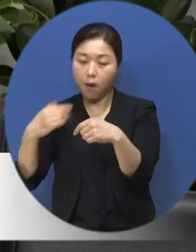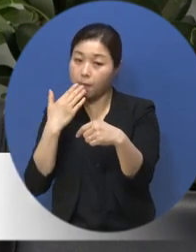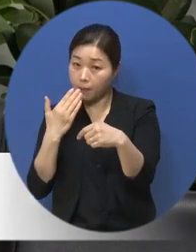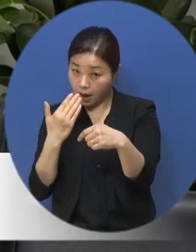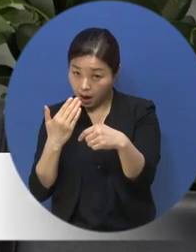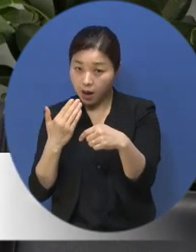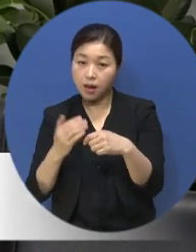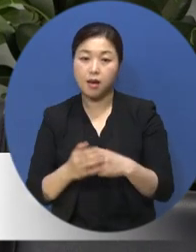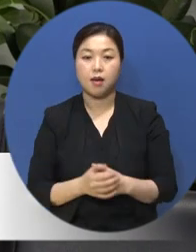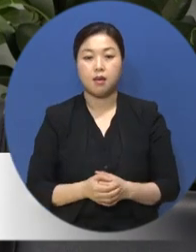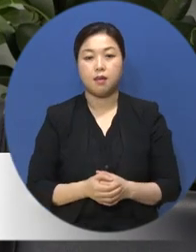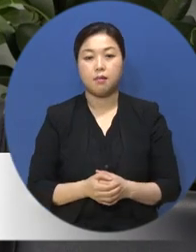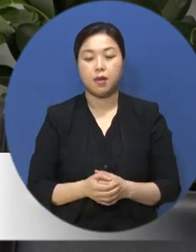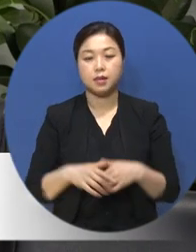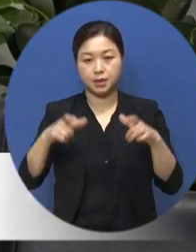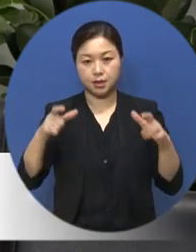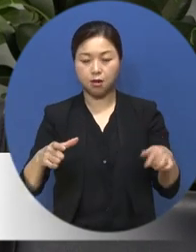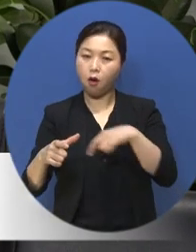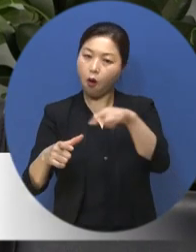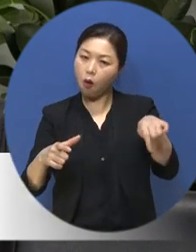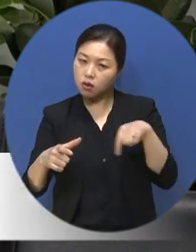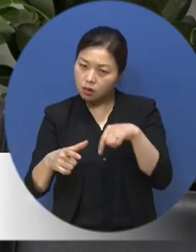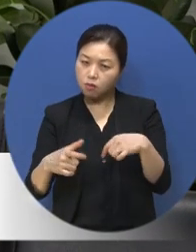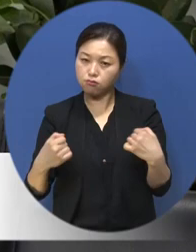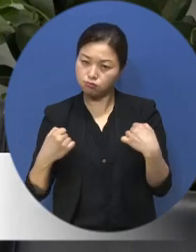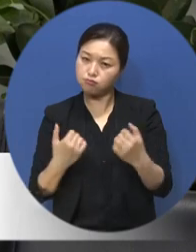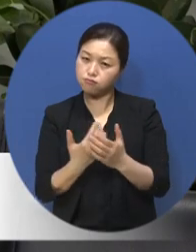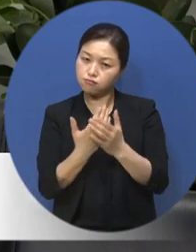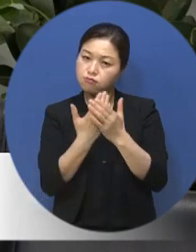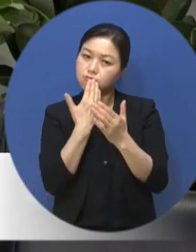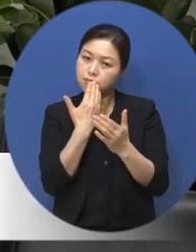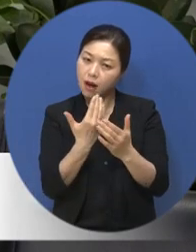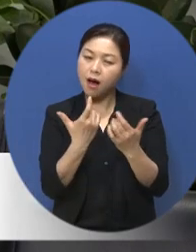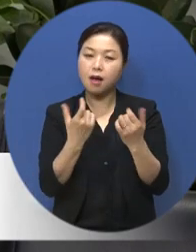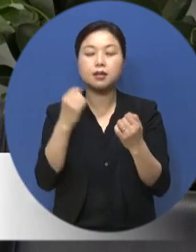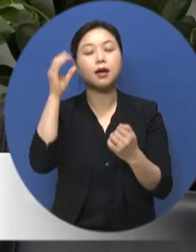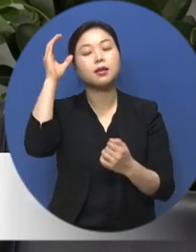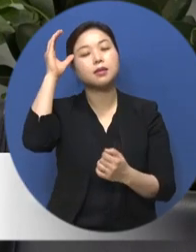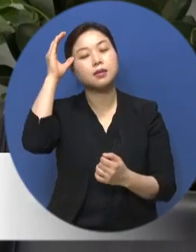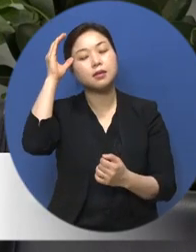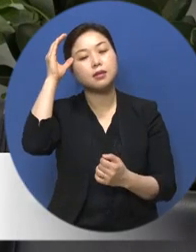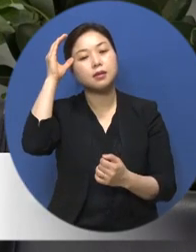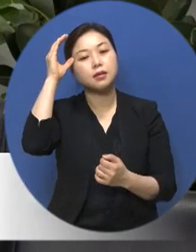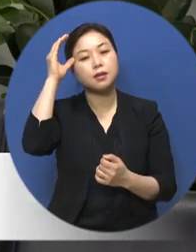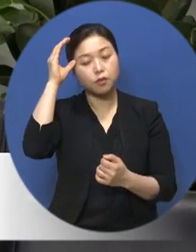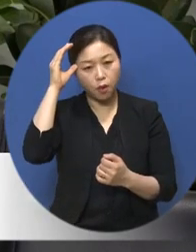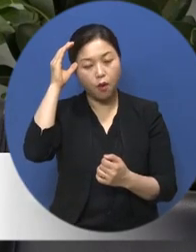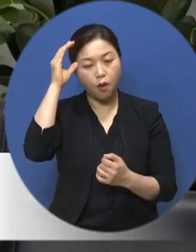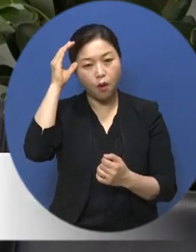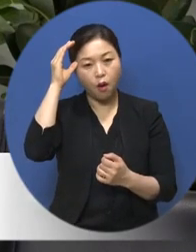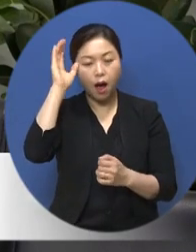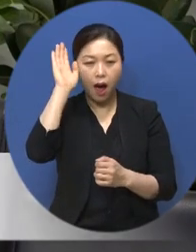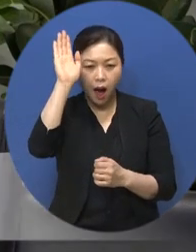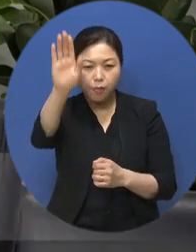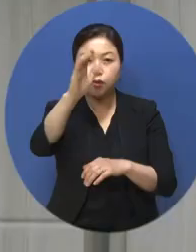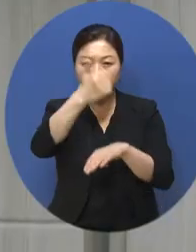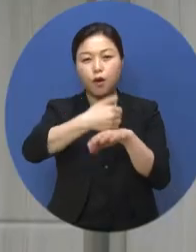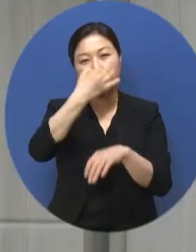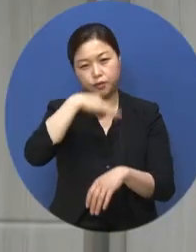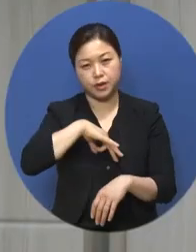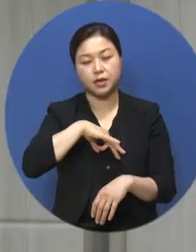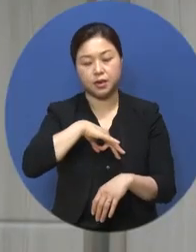하면 뭐 지역이 굉장히 건강해질 수 있다라는 그런 기대를 가지고 꼭 좋은 결과가 있을 거라고 생각을